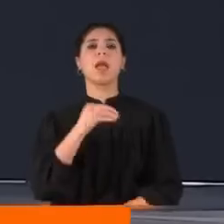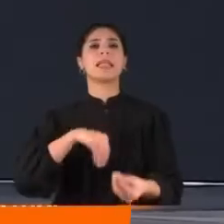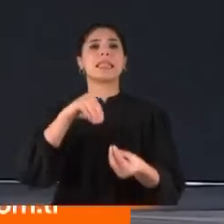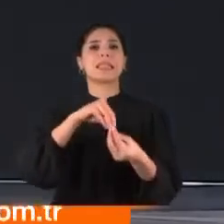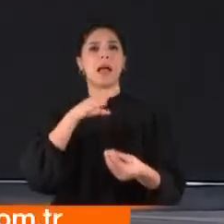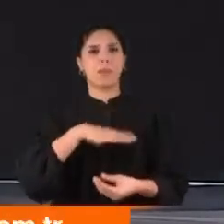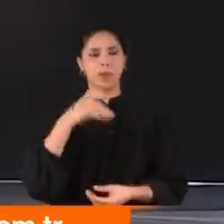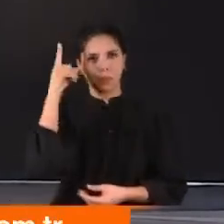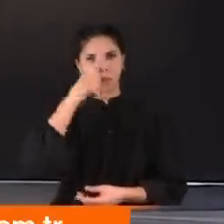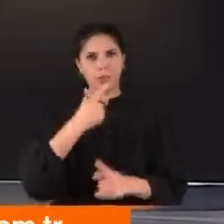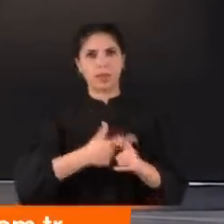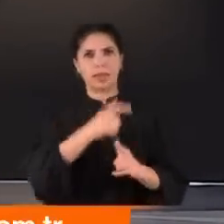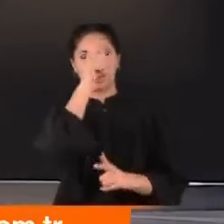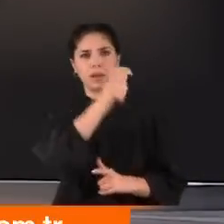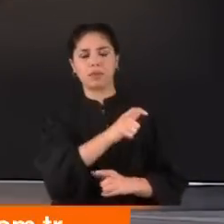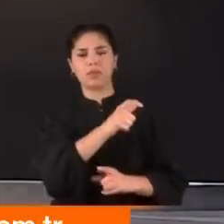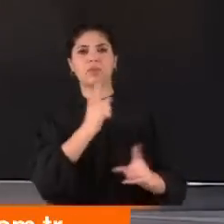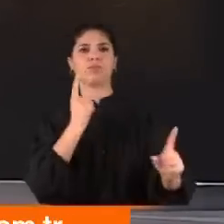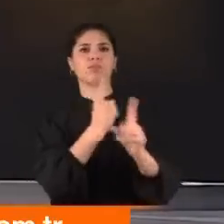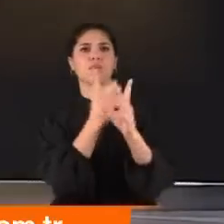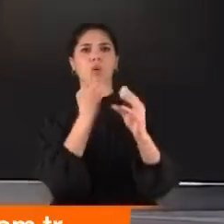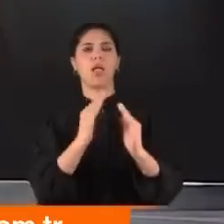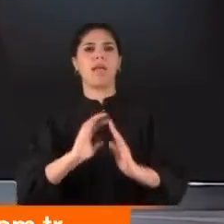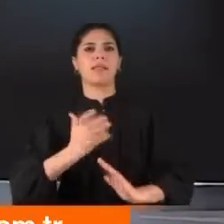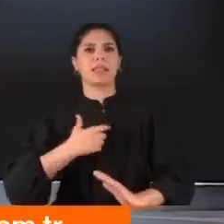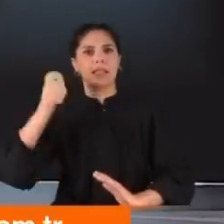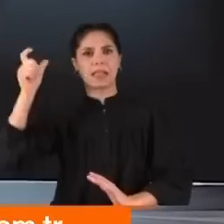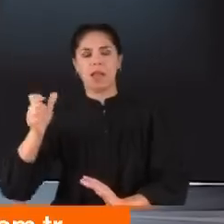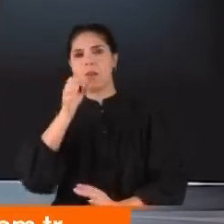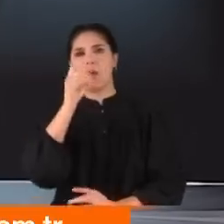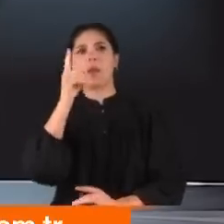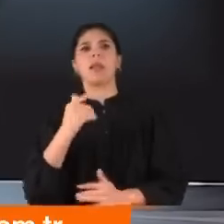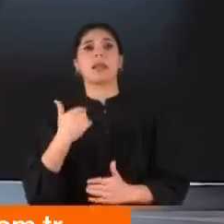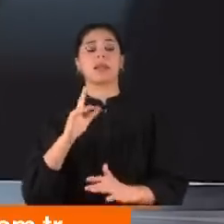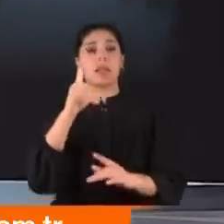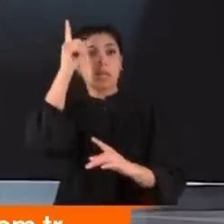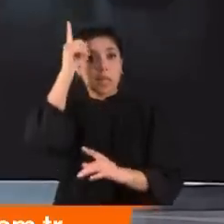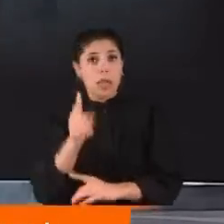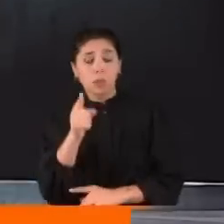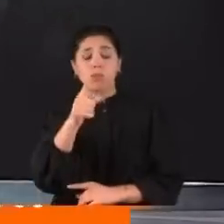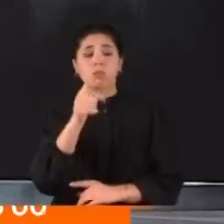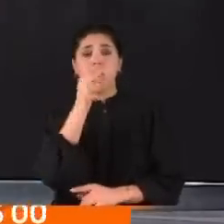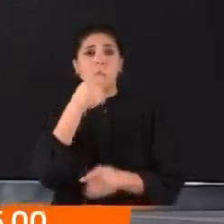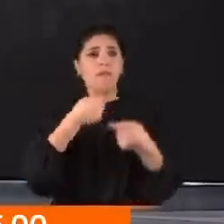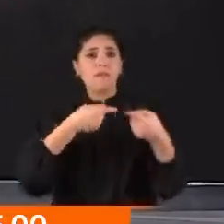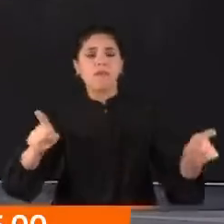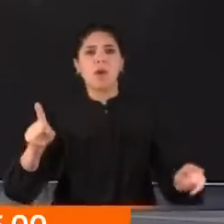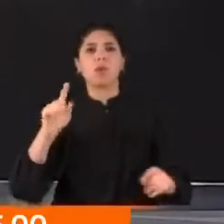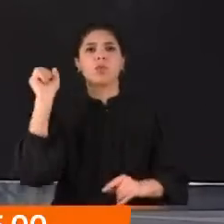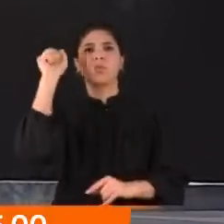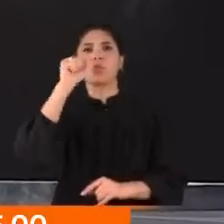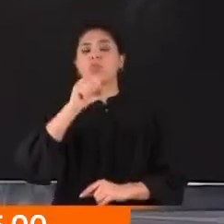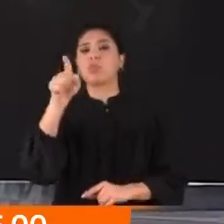Zam talebi yüzünden kiracısıyla karşı karşıya gelen mal sahibi haberi ilk değil. Ancak böylesi gerçekten düşman başına. Dükkan sahibi